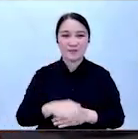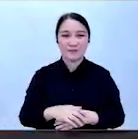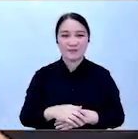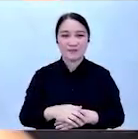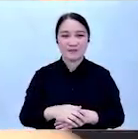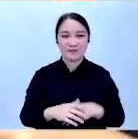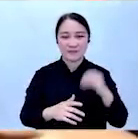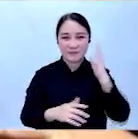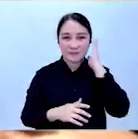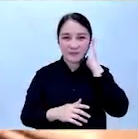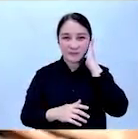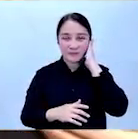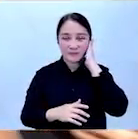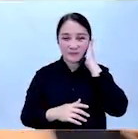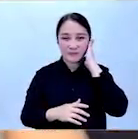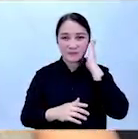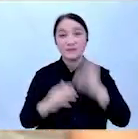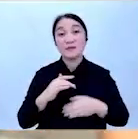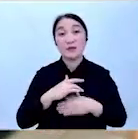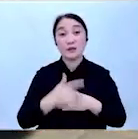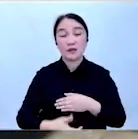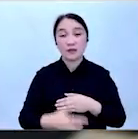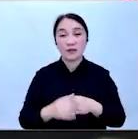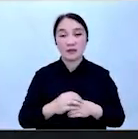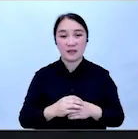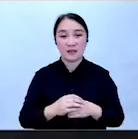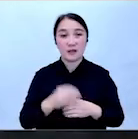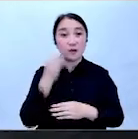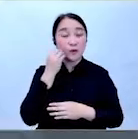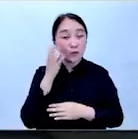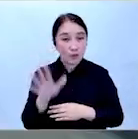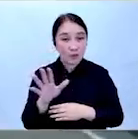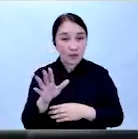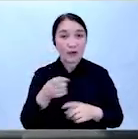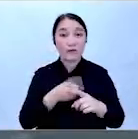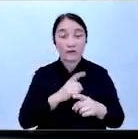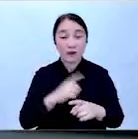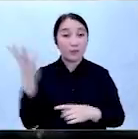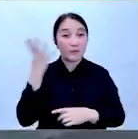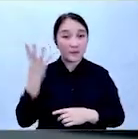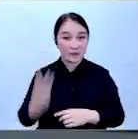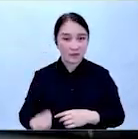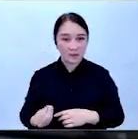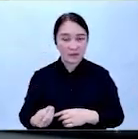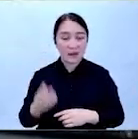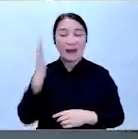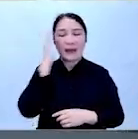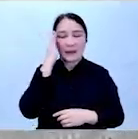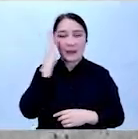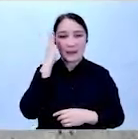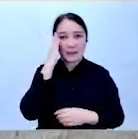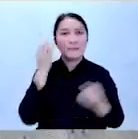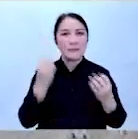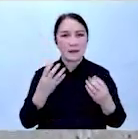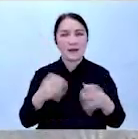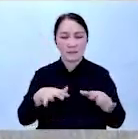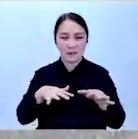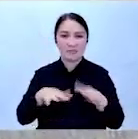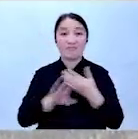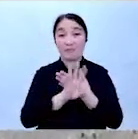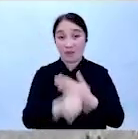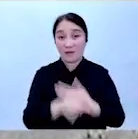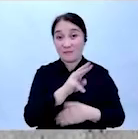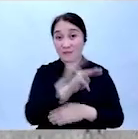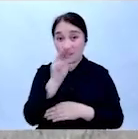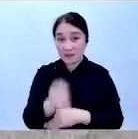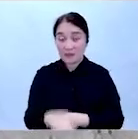Maagang umuwi si Alvin De Guzman mula sa bakasyon niya sa San Juan, Batangas. Alam daw niyang marami ng babiyahe pabalik ng Maynila bukas.